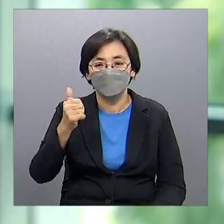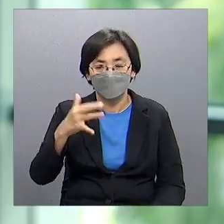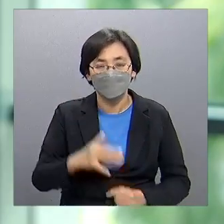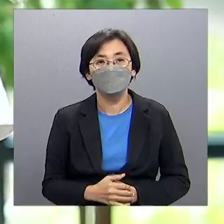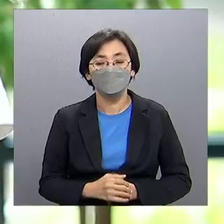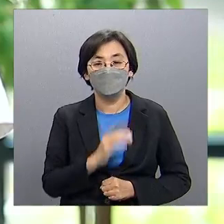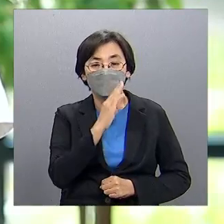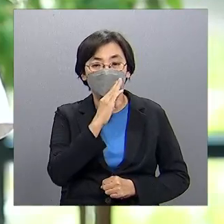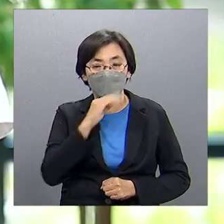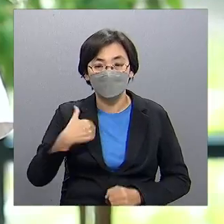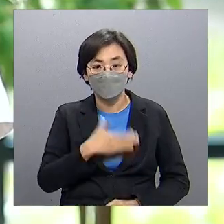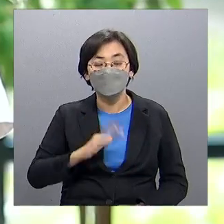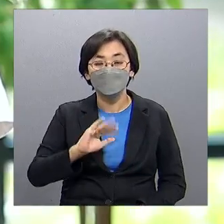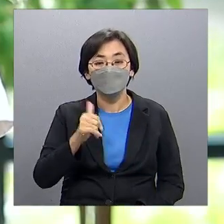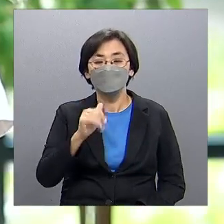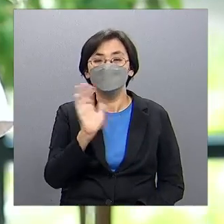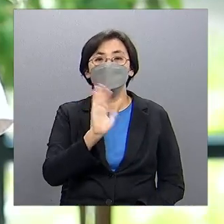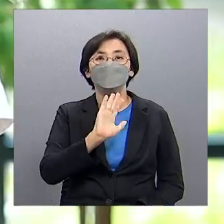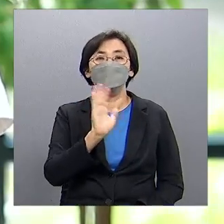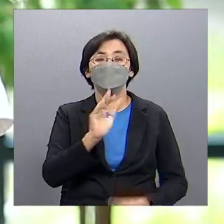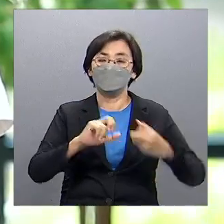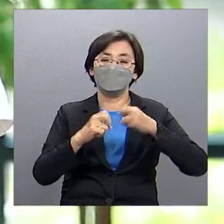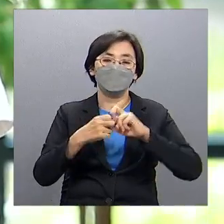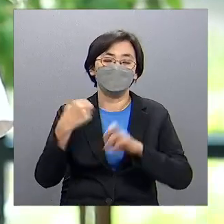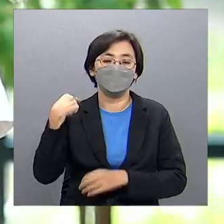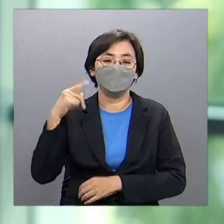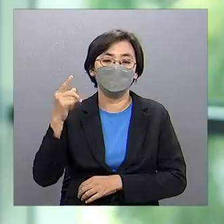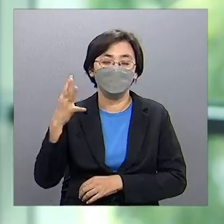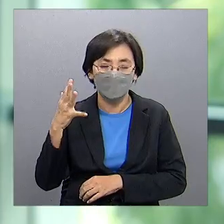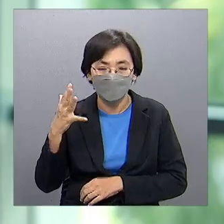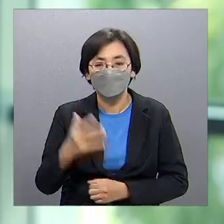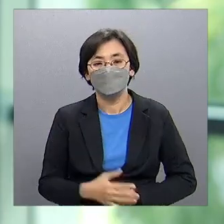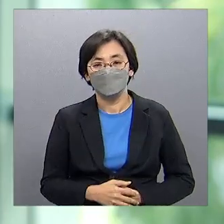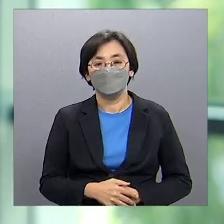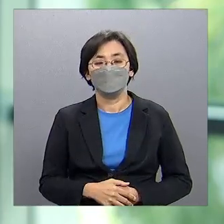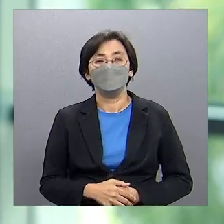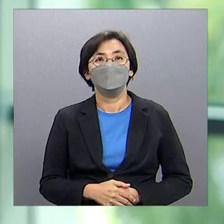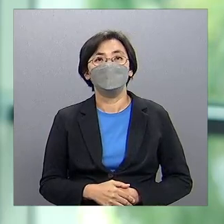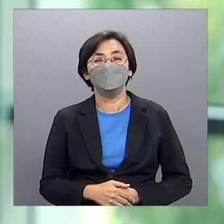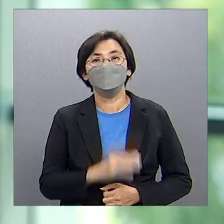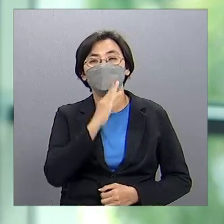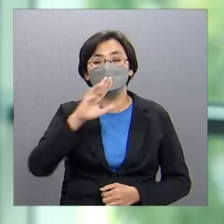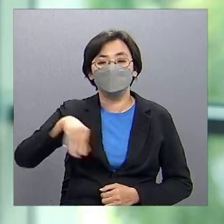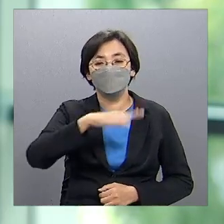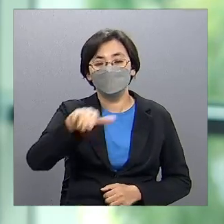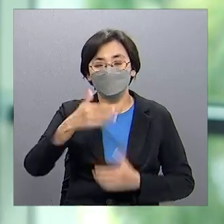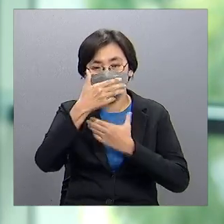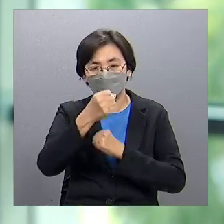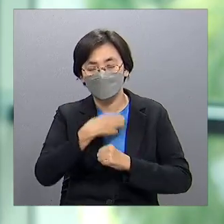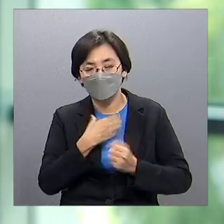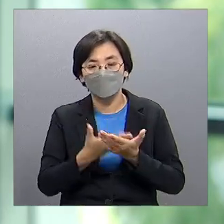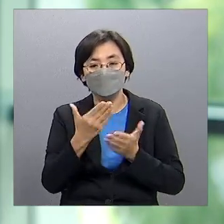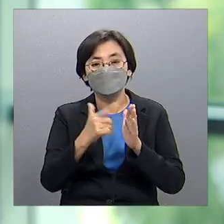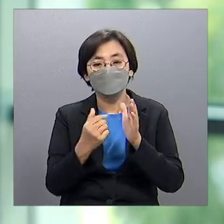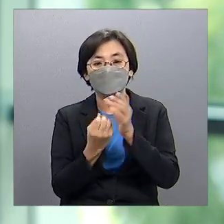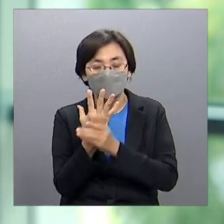ดีขึ้นก็อาจจะไม่ดีขึ้นแล้วอาจจะไม่ได้เป็นประโยชน์กับอาการของโรคด้วย ใช่ครับ สำหรับคุณผู้ชมที่สนใจอยากจะใช้ยาสมุนไพรนะคะแล้วถ้าเร